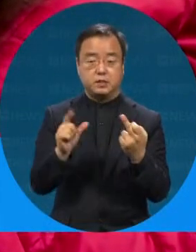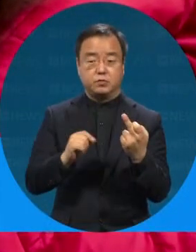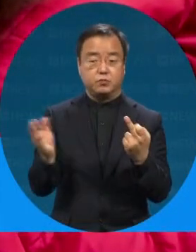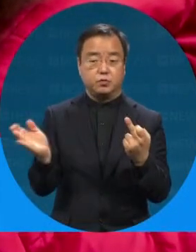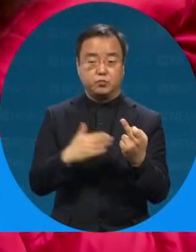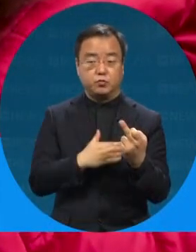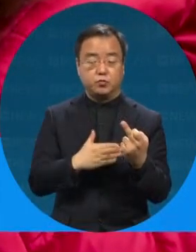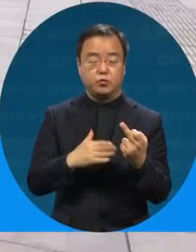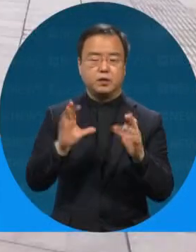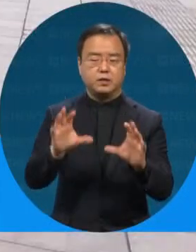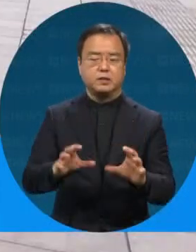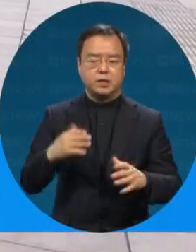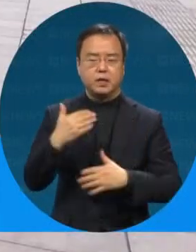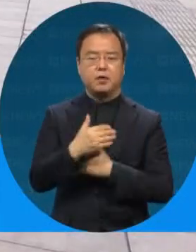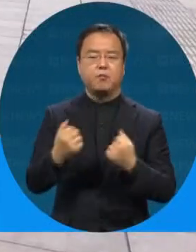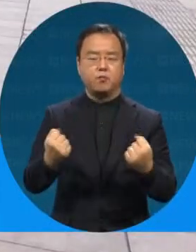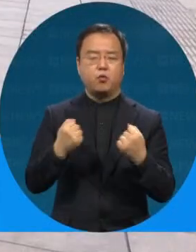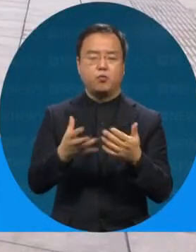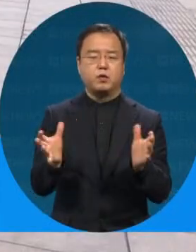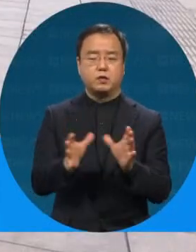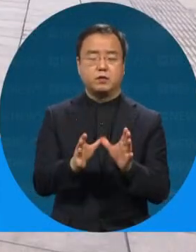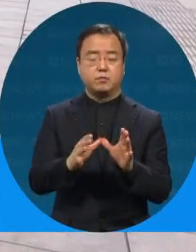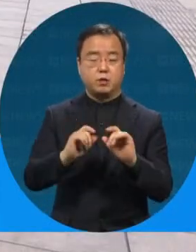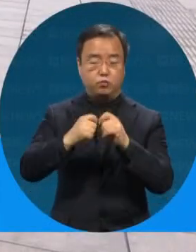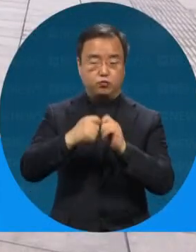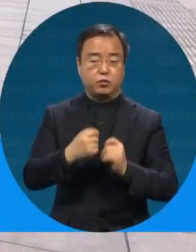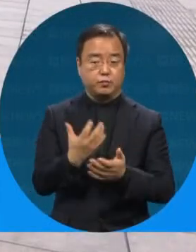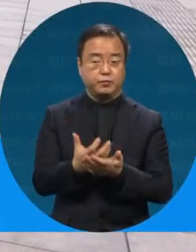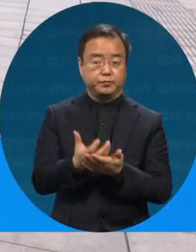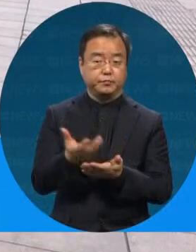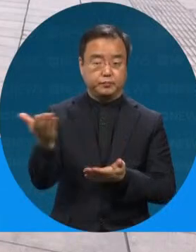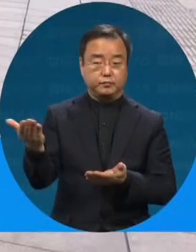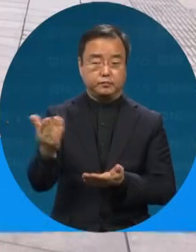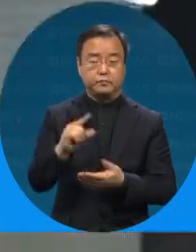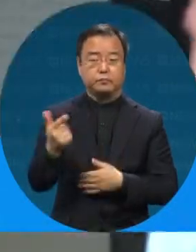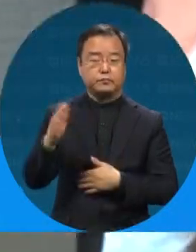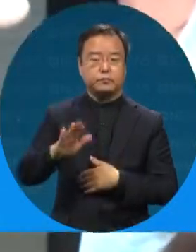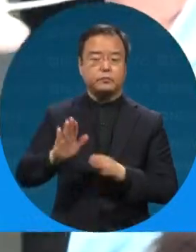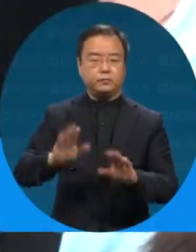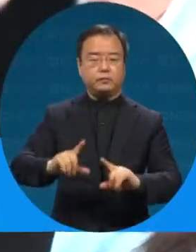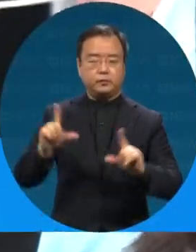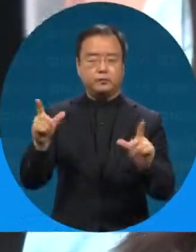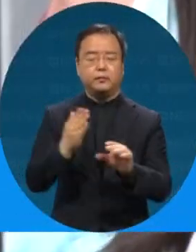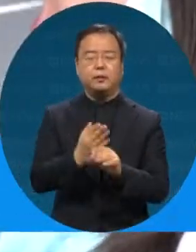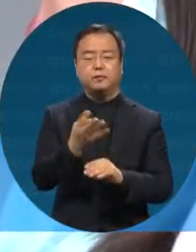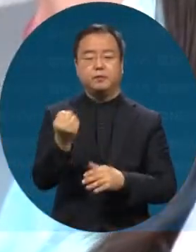who의 구체적인 방역 데이터를 제공하지 않았지만 올해 들어 일부 데이터가 중국에서 입수됐습니다